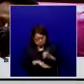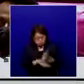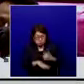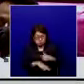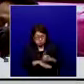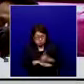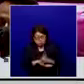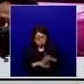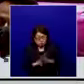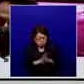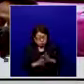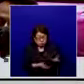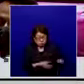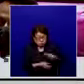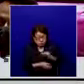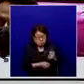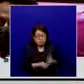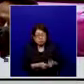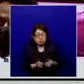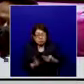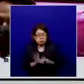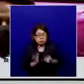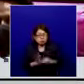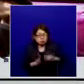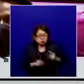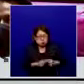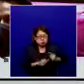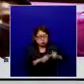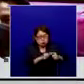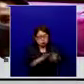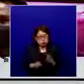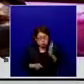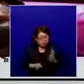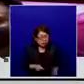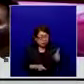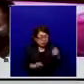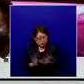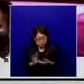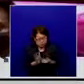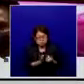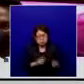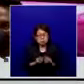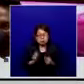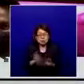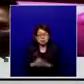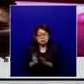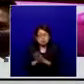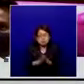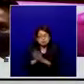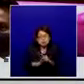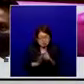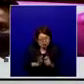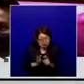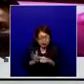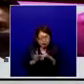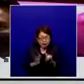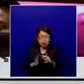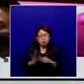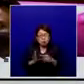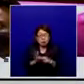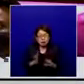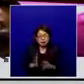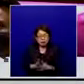ร์ตายในเองเปียไปแล้วเองสะบัดก้นได้ถ้าเพื่อนในวงเนี่ยเขาพูดจาไม่ดีเองเล่นตัวได้แต่อย่าไปโกงเขาไม่แนะนำให้